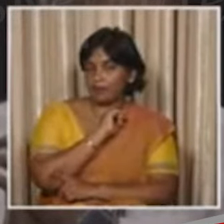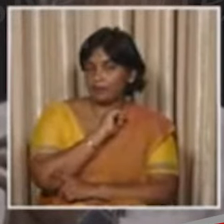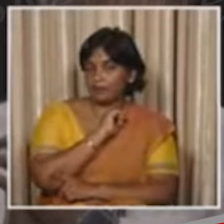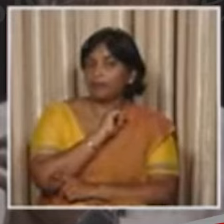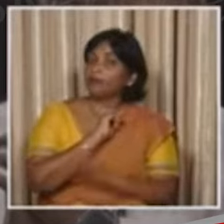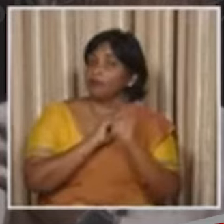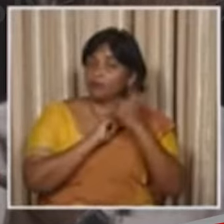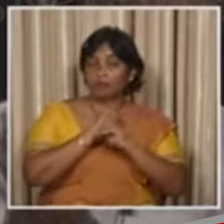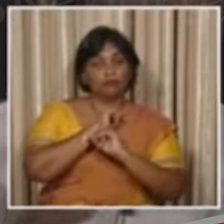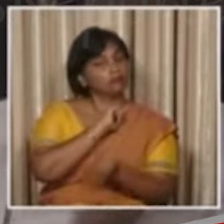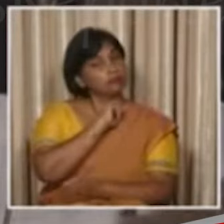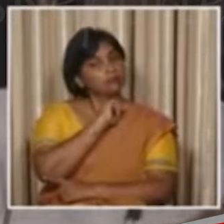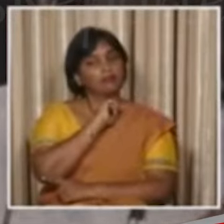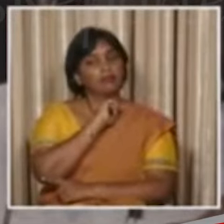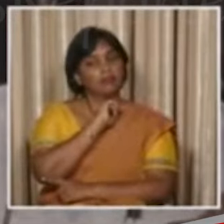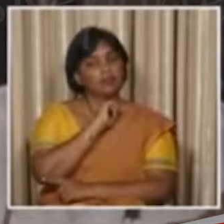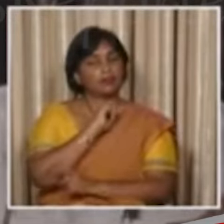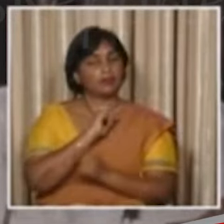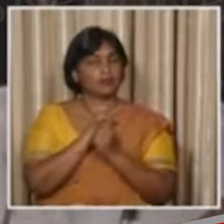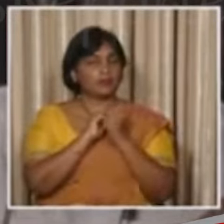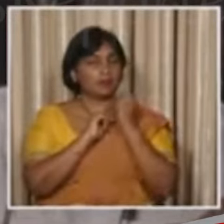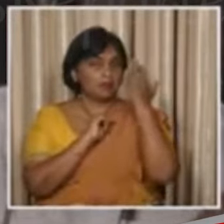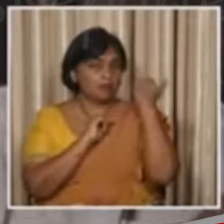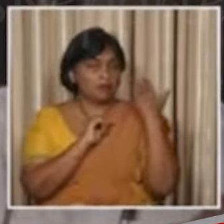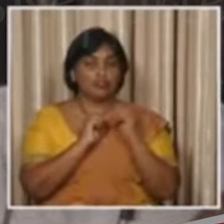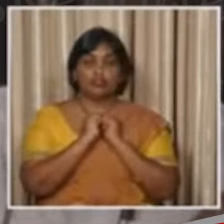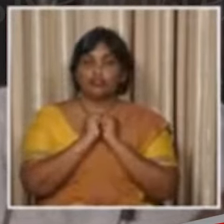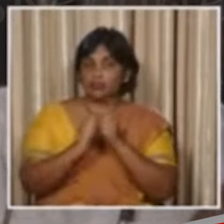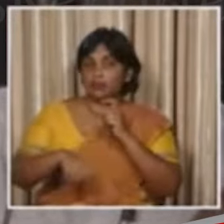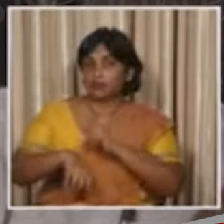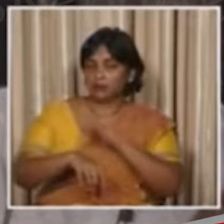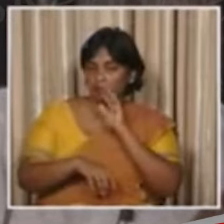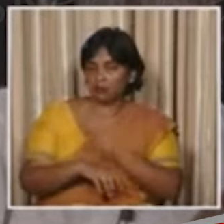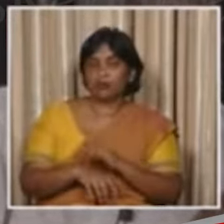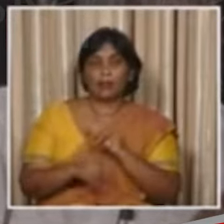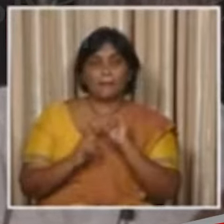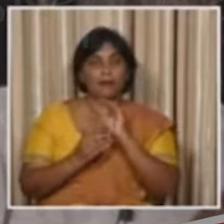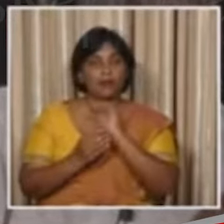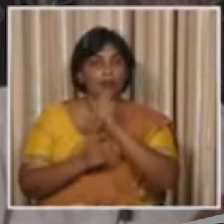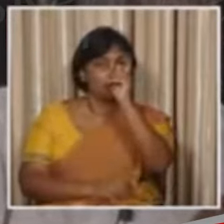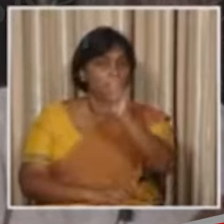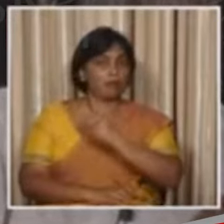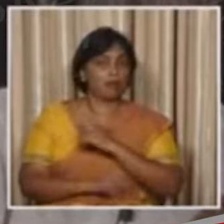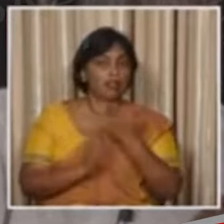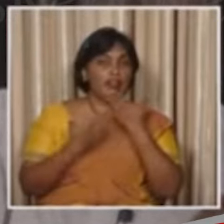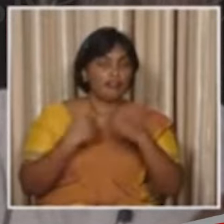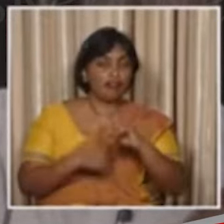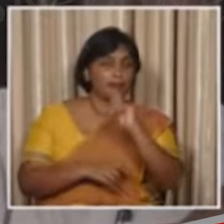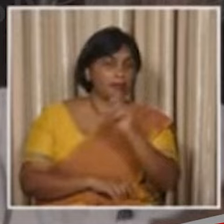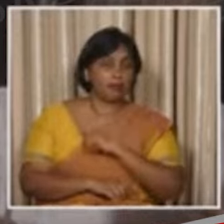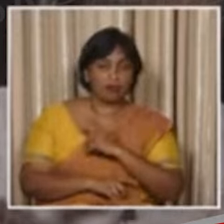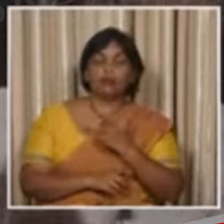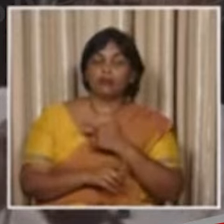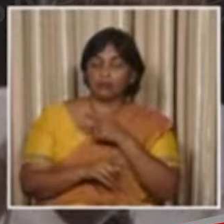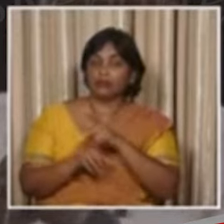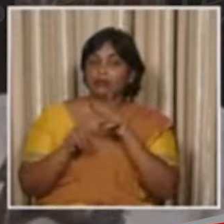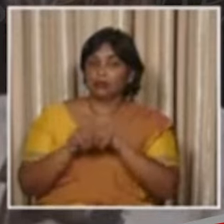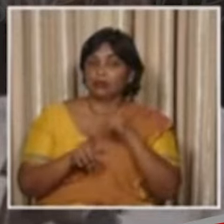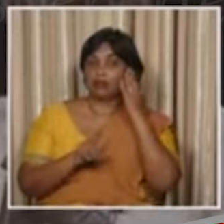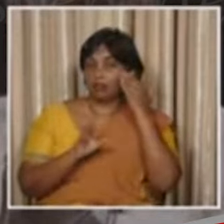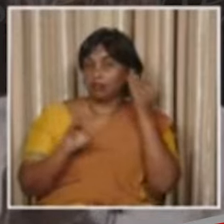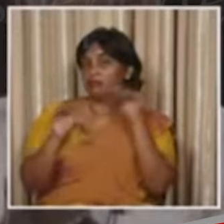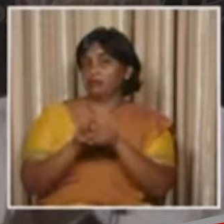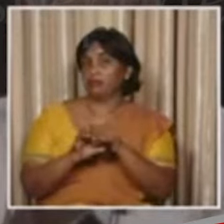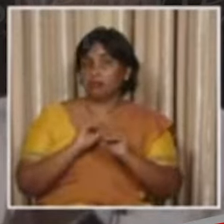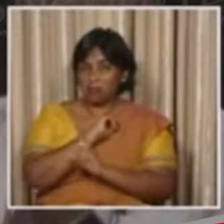විශේෂයෙන්ම ගැබිනි මව්වරුන්ට රැකී රක්ෂා කරන කාලයේදී කොම්පැනි වලින් පඩිගෙවන්නේ නැති නිසා, කොම්පැනි පඩිගෙවන්න තියෙන වෙන නිසා කාන්තාවන්